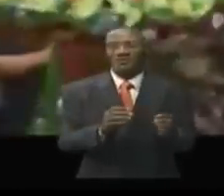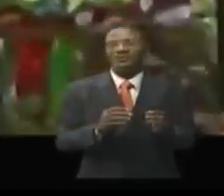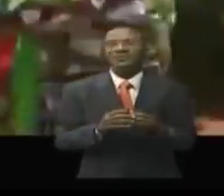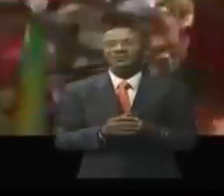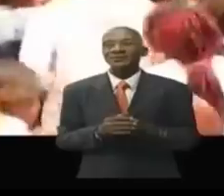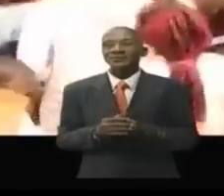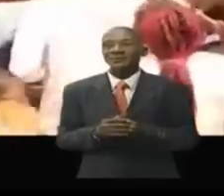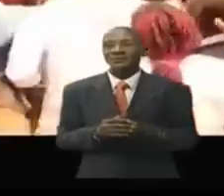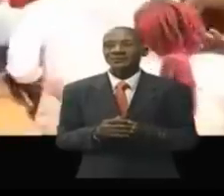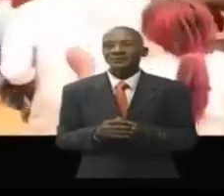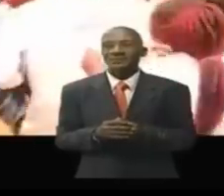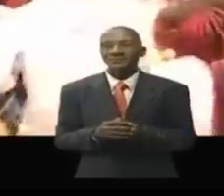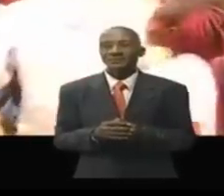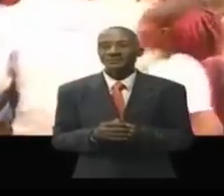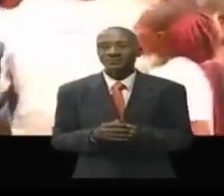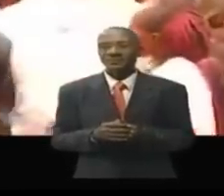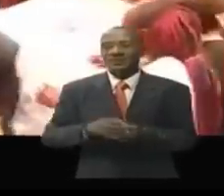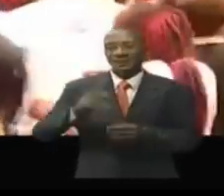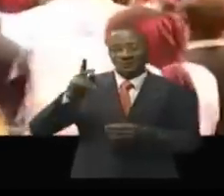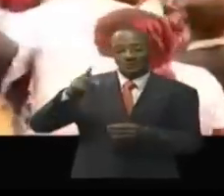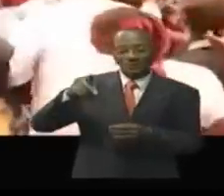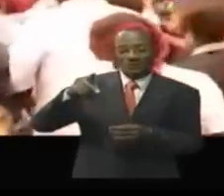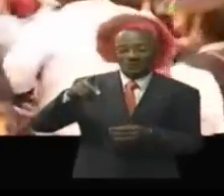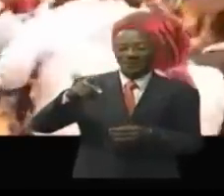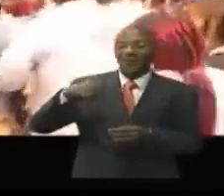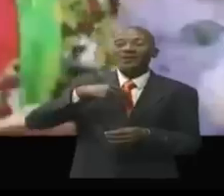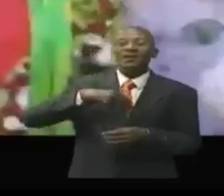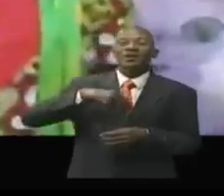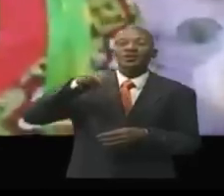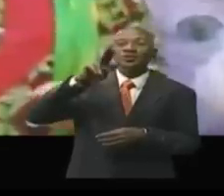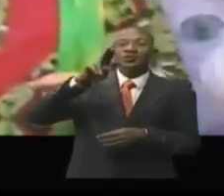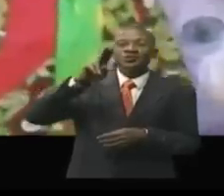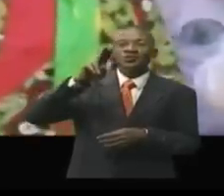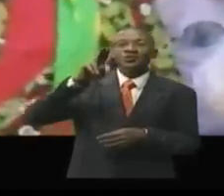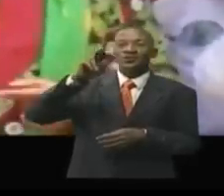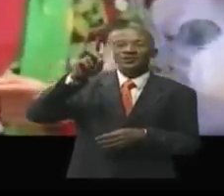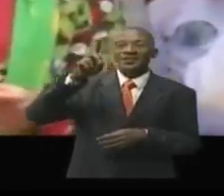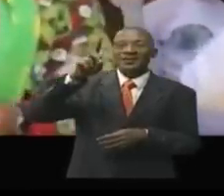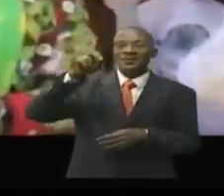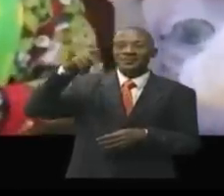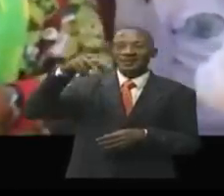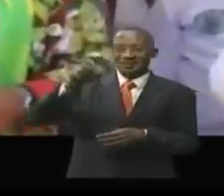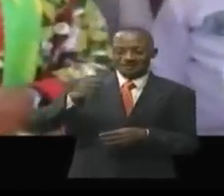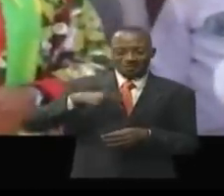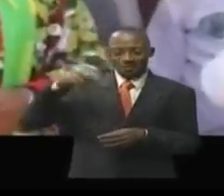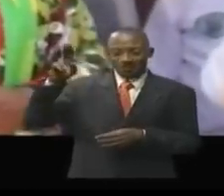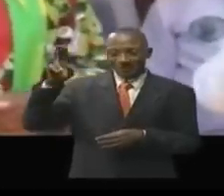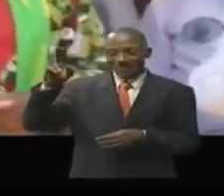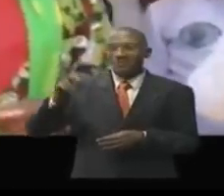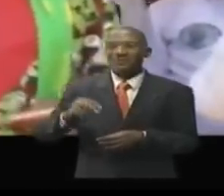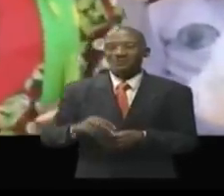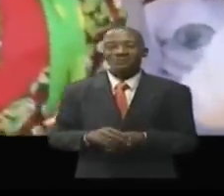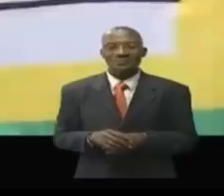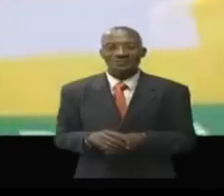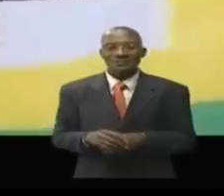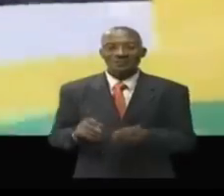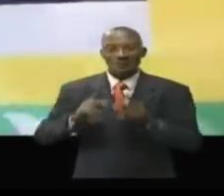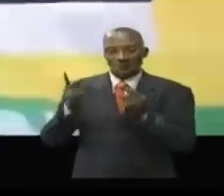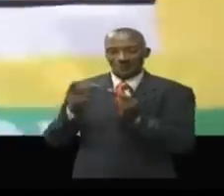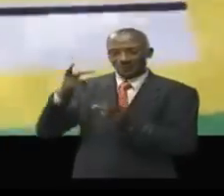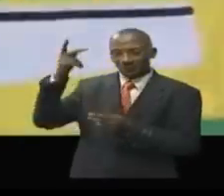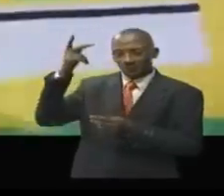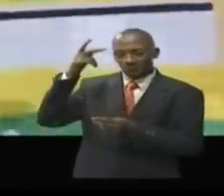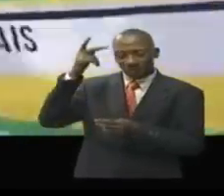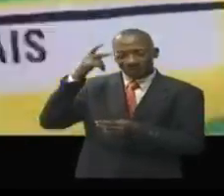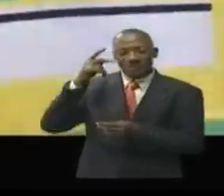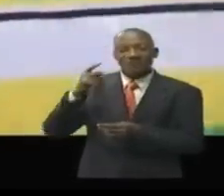autour des actions du chef de l'État, Félix-Antoine Tshisekedi Tshilombo, dans la province du Haut-Katanga. Différentes forces vives de